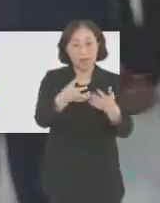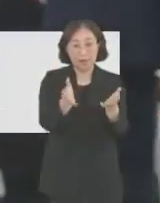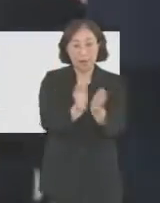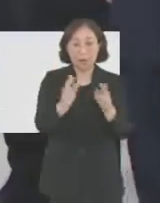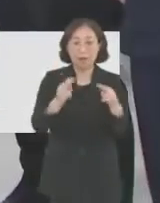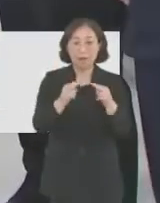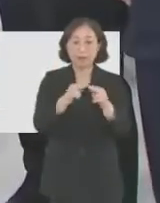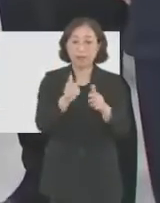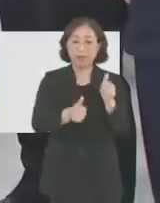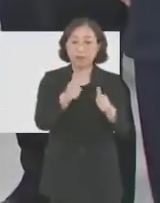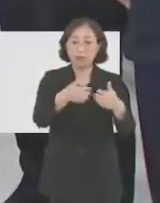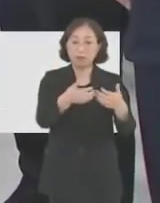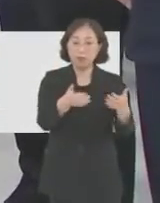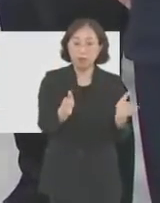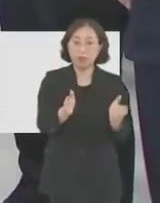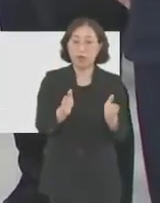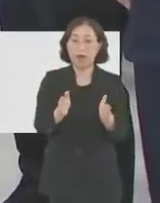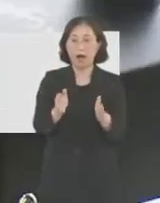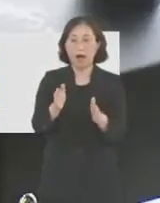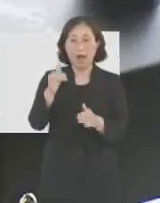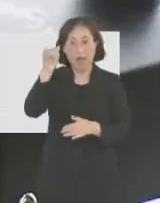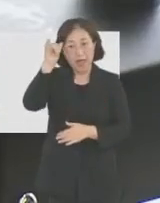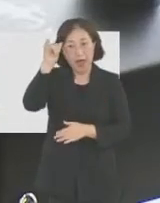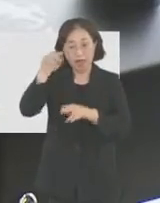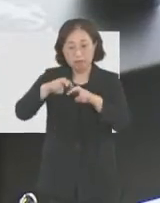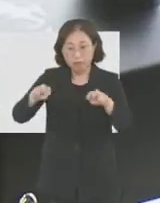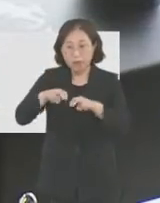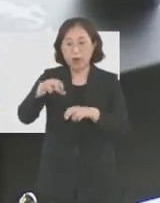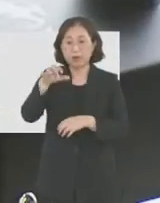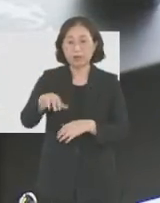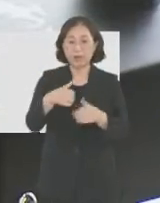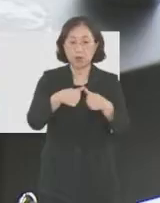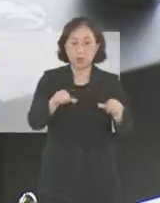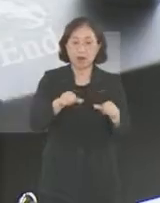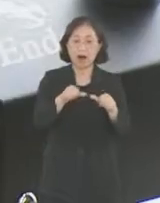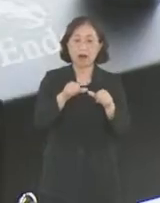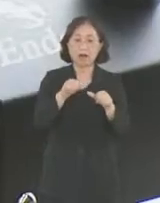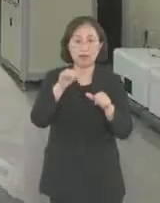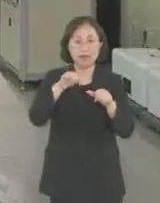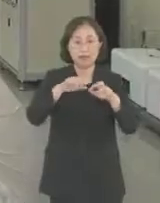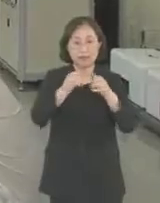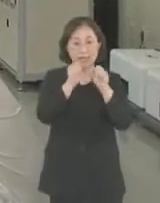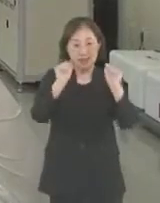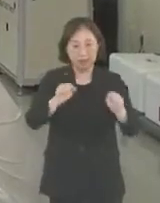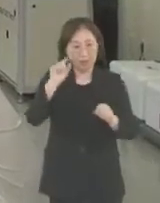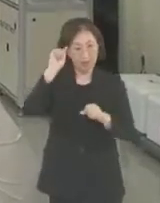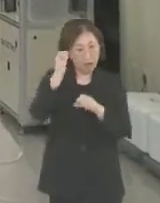반도체 실험실과 AI 기반 물성 분석, 고장 진단 시스템 연구 현장을